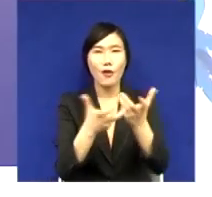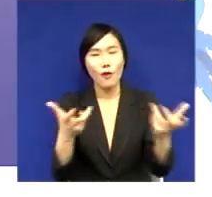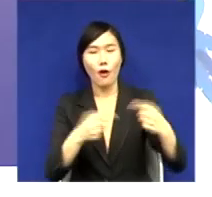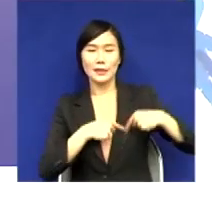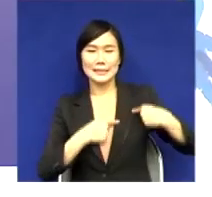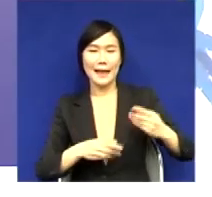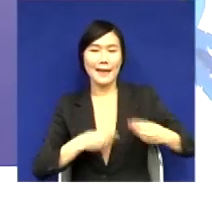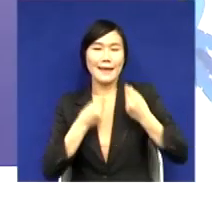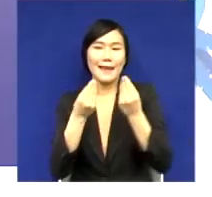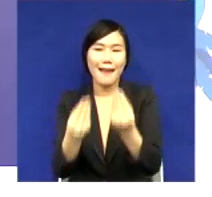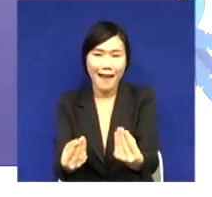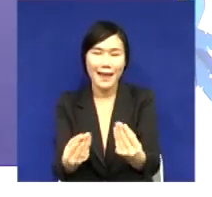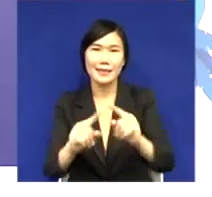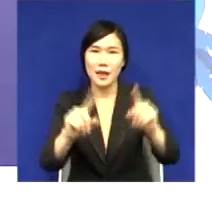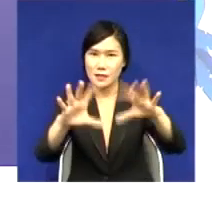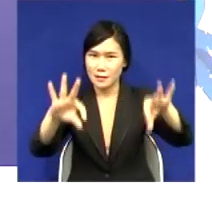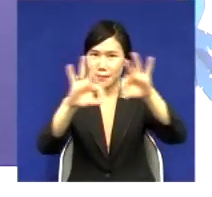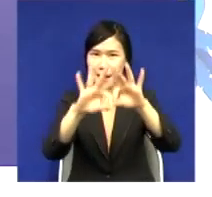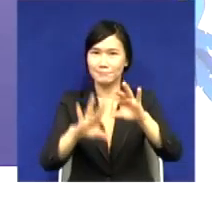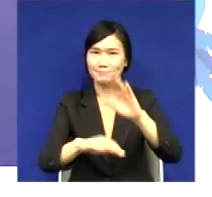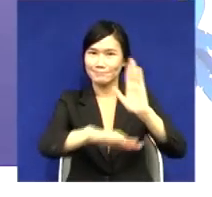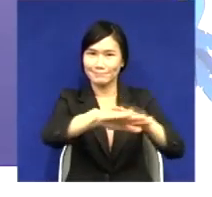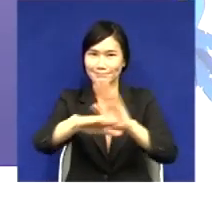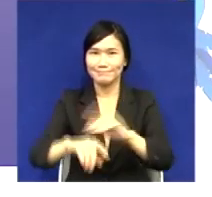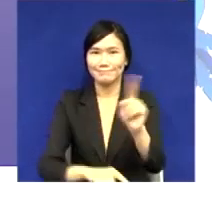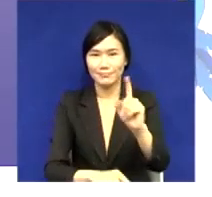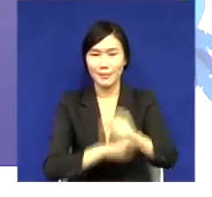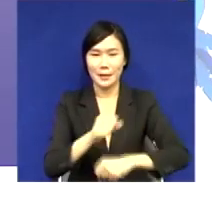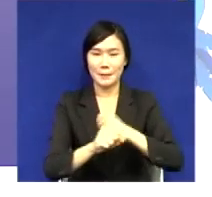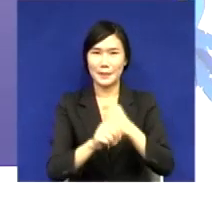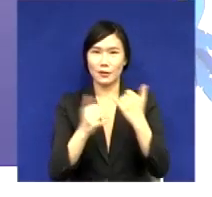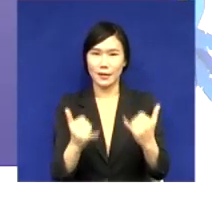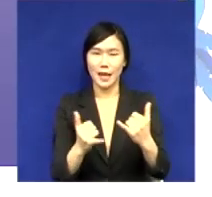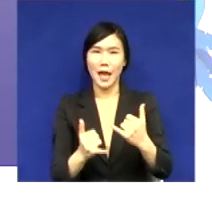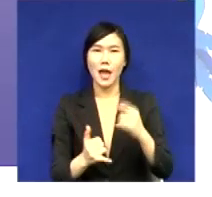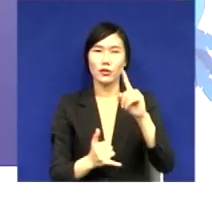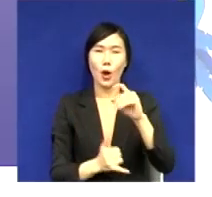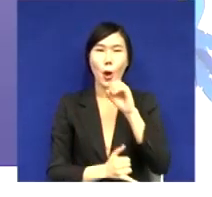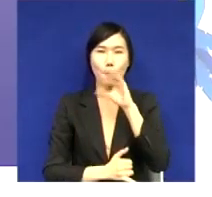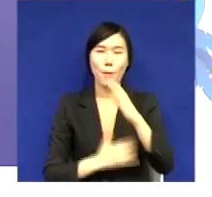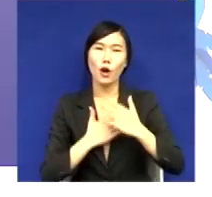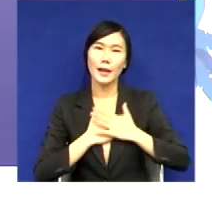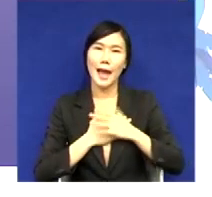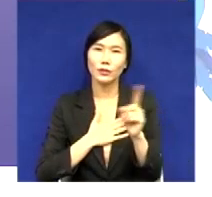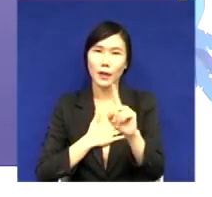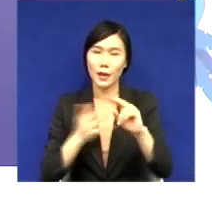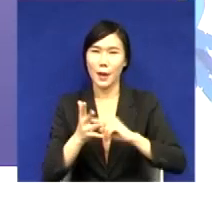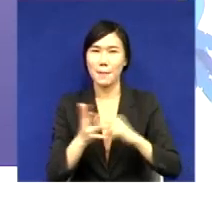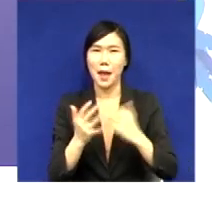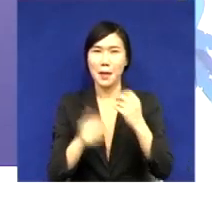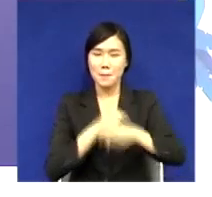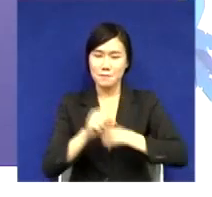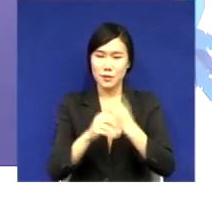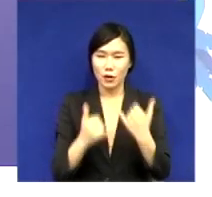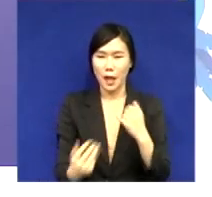ปให้ท่านแต่ที่สำคัญที่สุดก็คงเป็นปีที่บอกรักท่านขออภัยท่านที่คงไม่สามารถที่จะไ